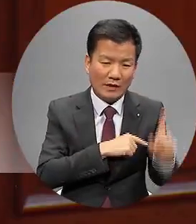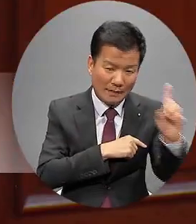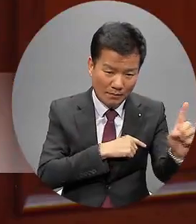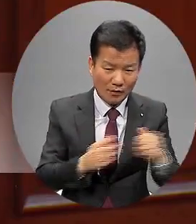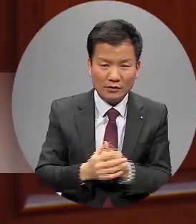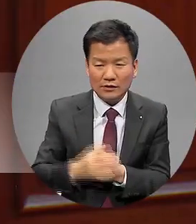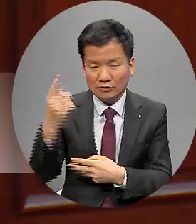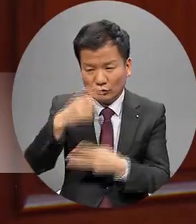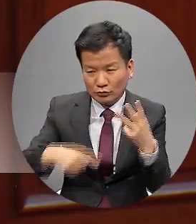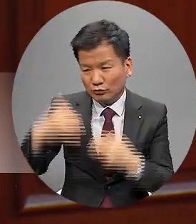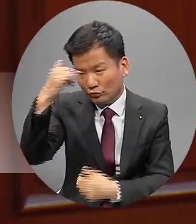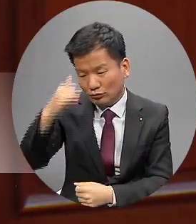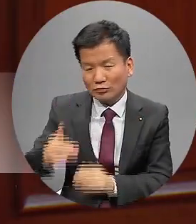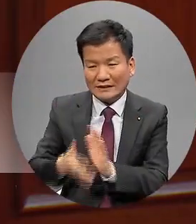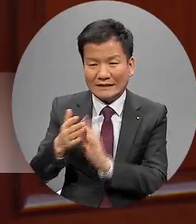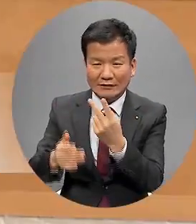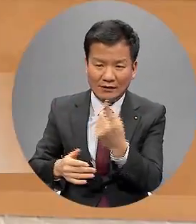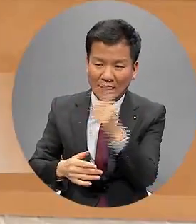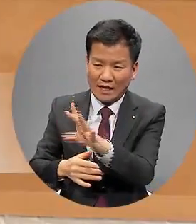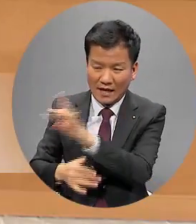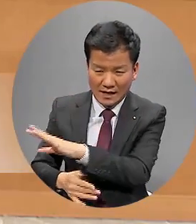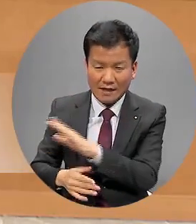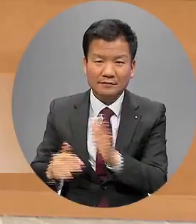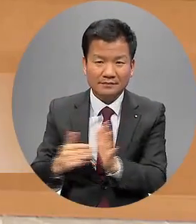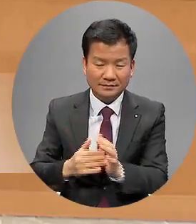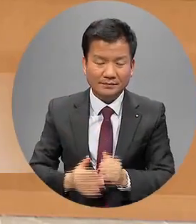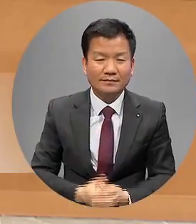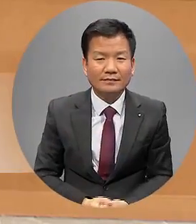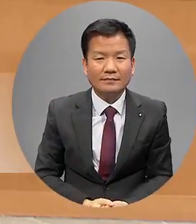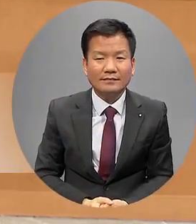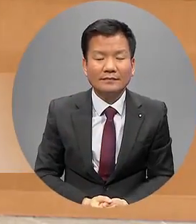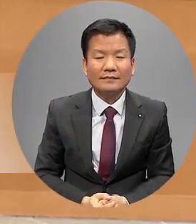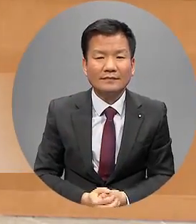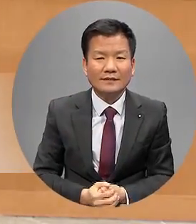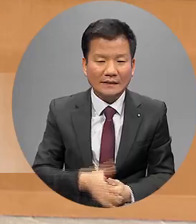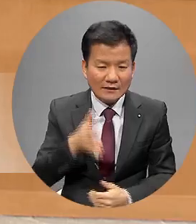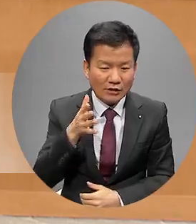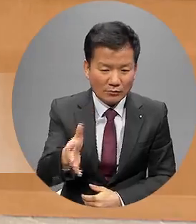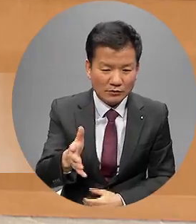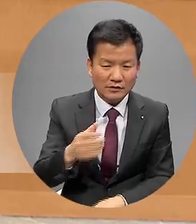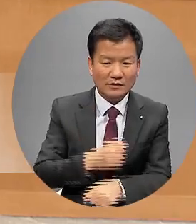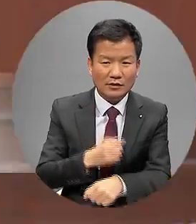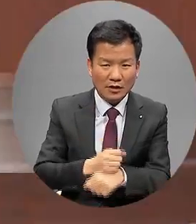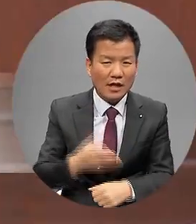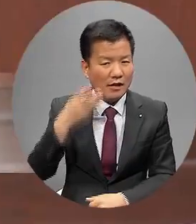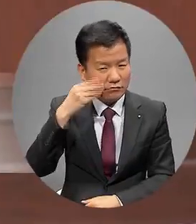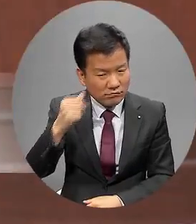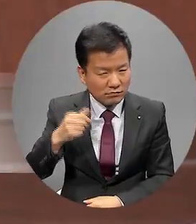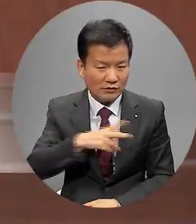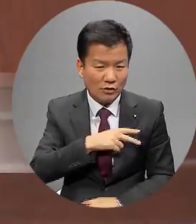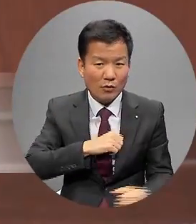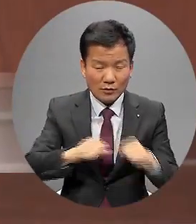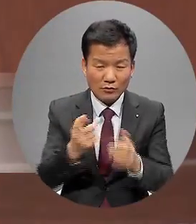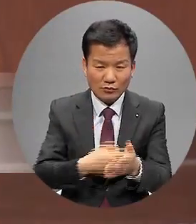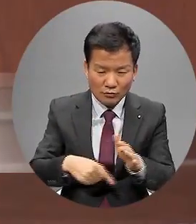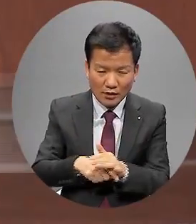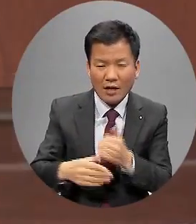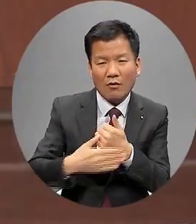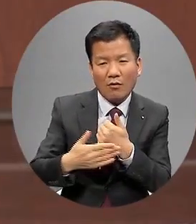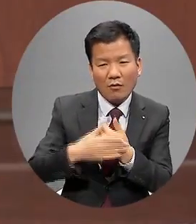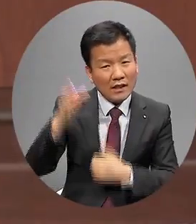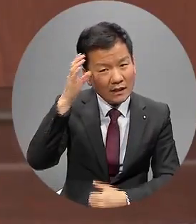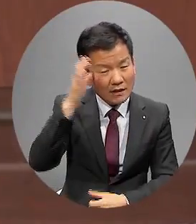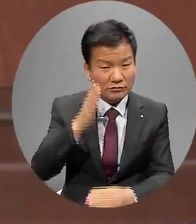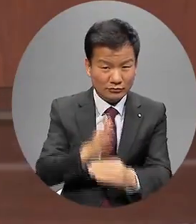모두도 시의원 한명입니다 이들은 전문성 확보와 원활한 의정 활동에 도움이 될 것으로